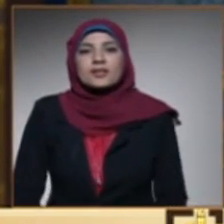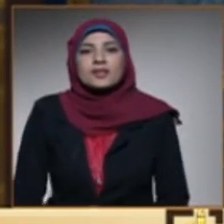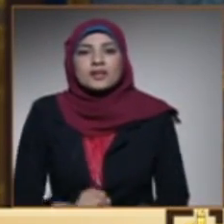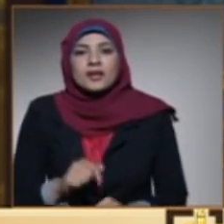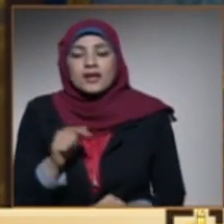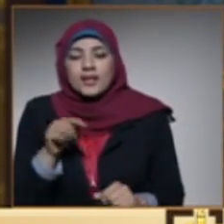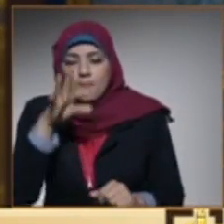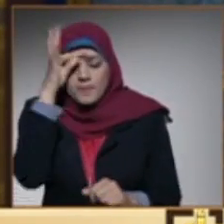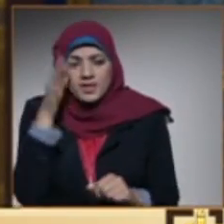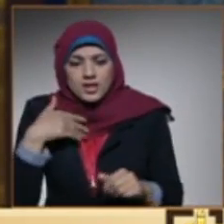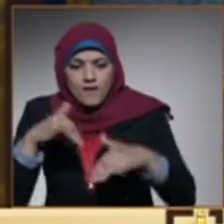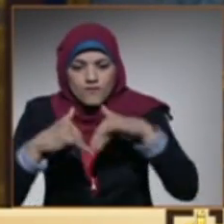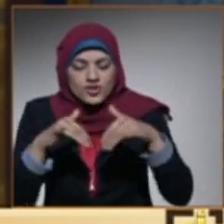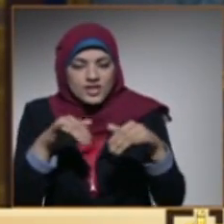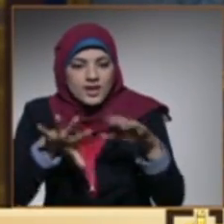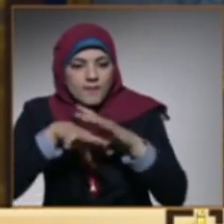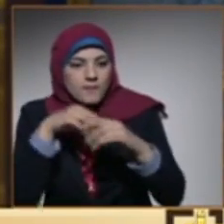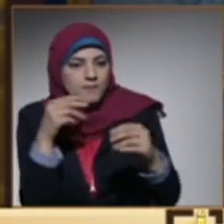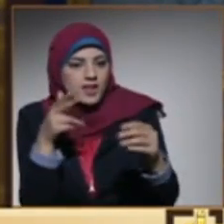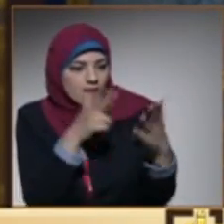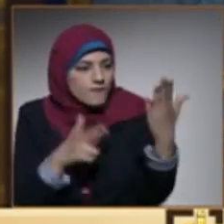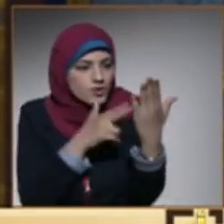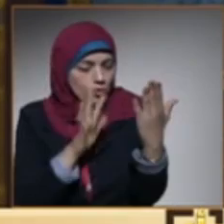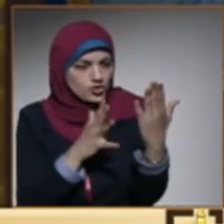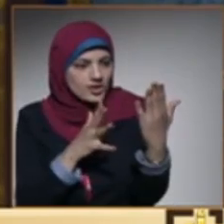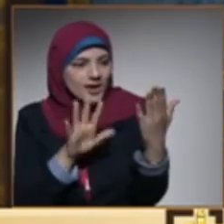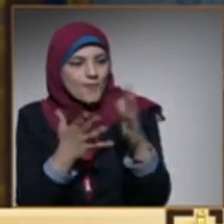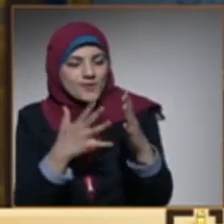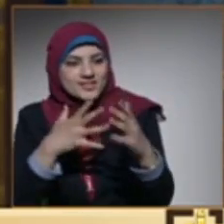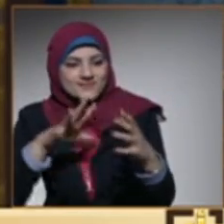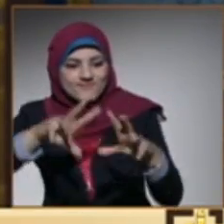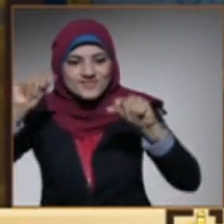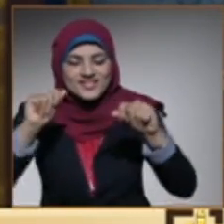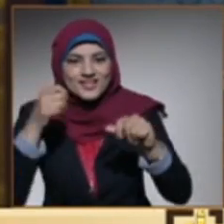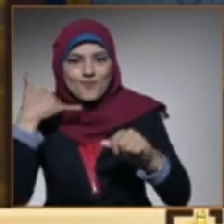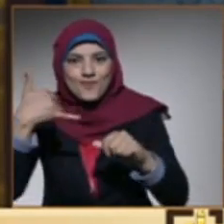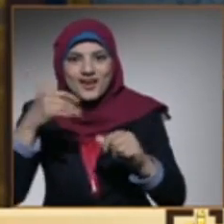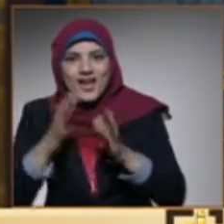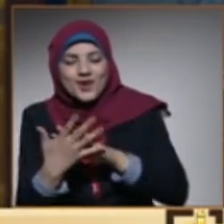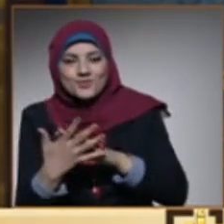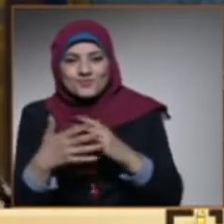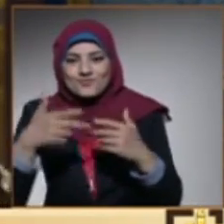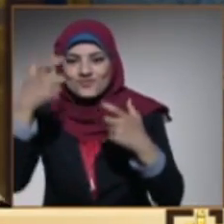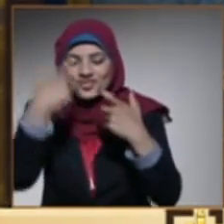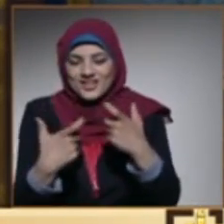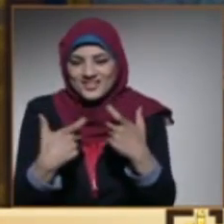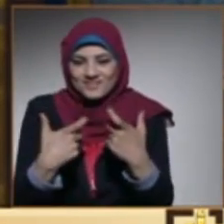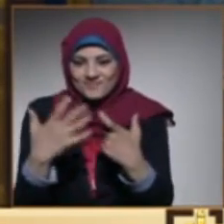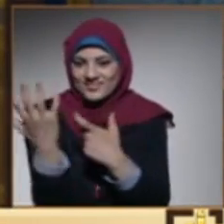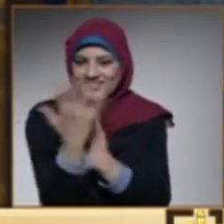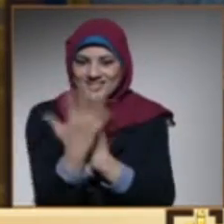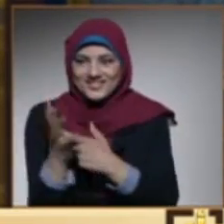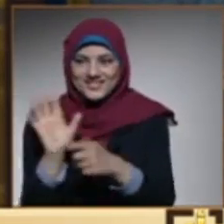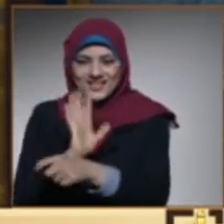كول، يا اما بيتسرق الموبايل من ايدينا يا اما الموبايل بيقعدوا يتريقوا علينا، او تلاقي واحد مثلا يجي وراك يقعد يعمل كده